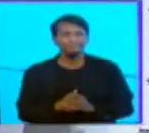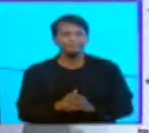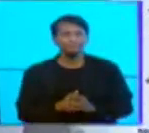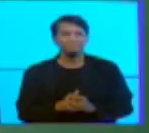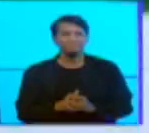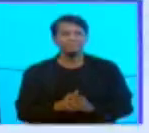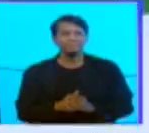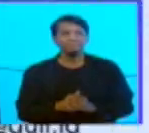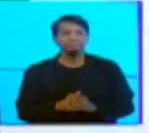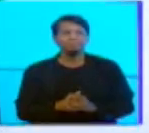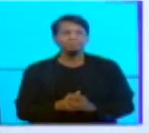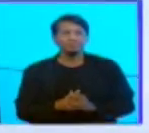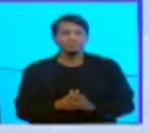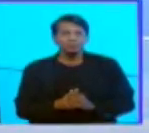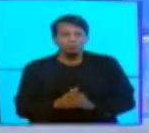iNews melaporkan.